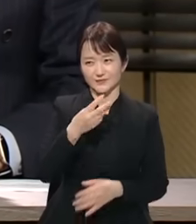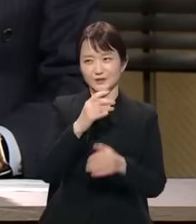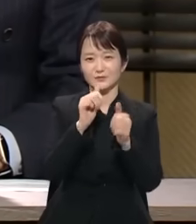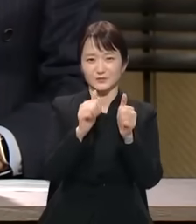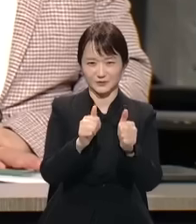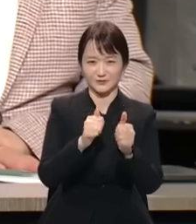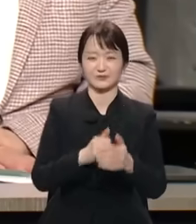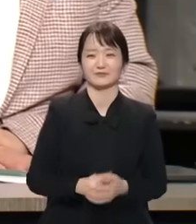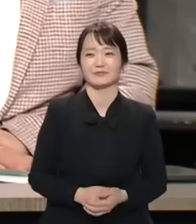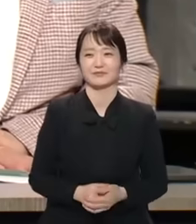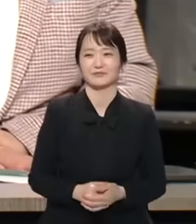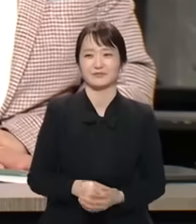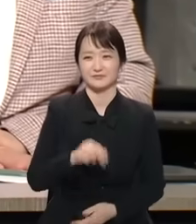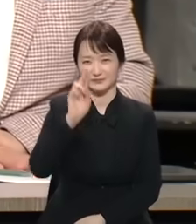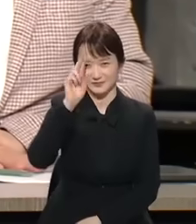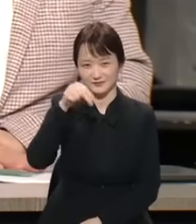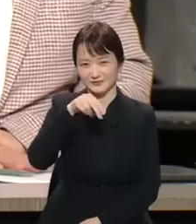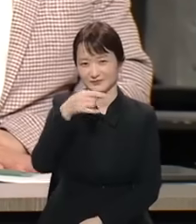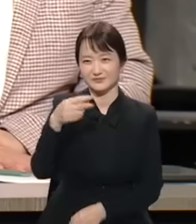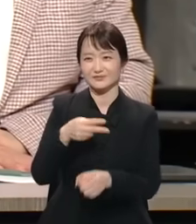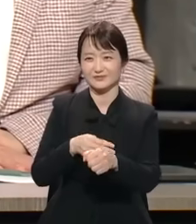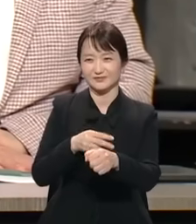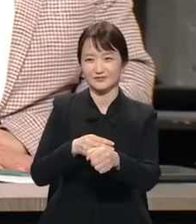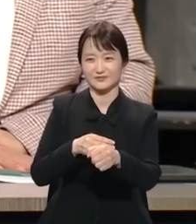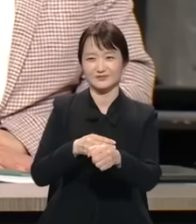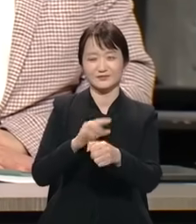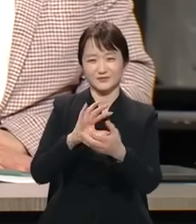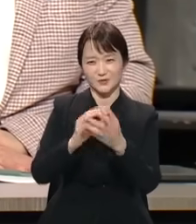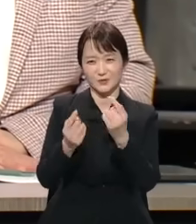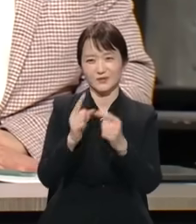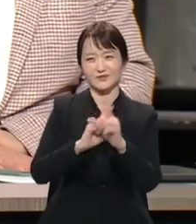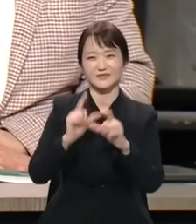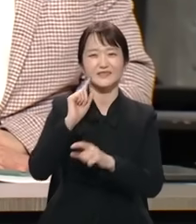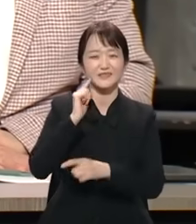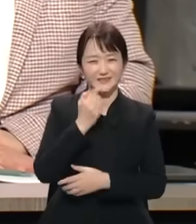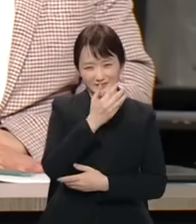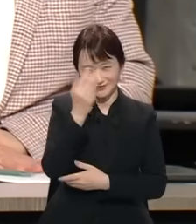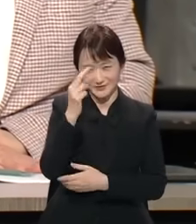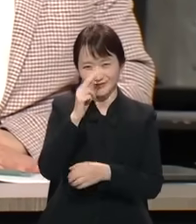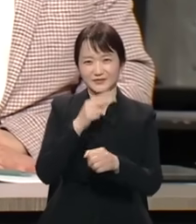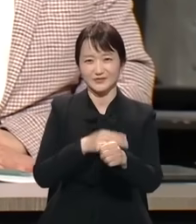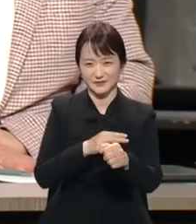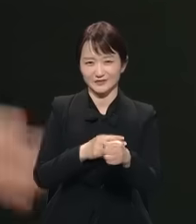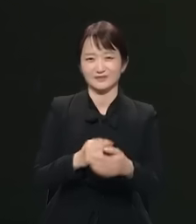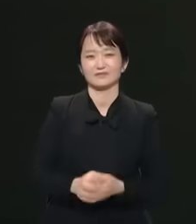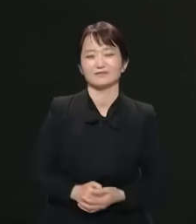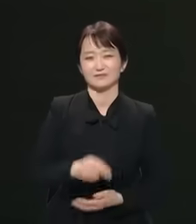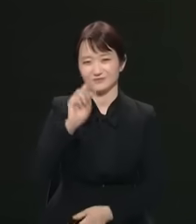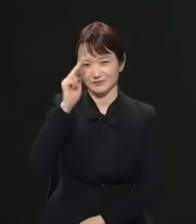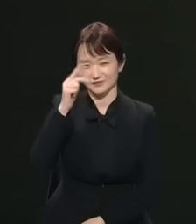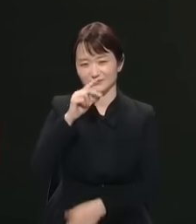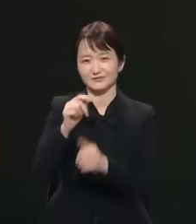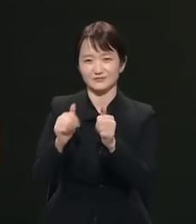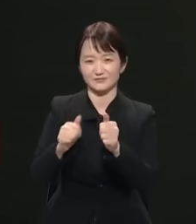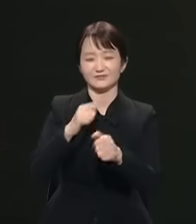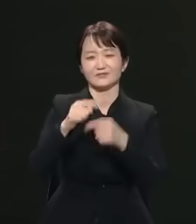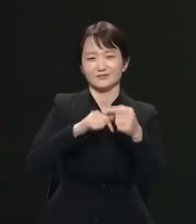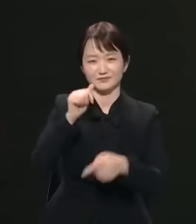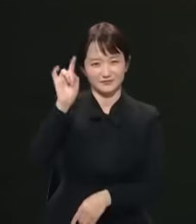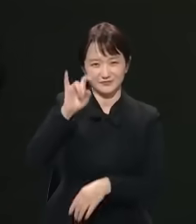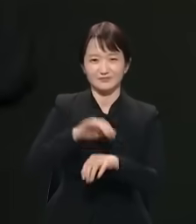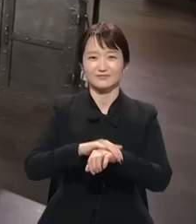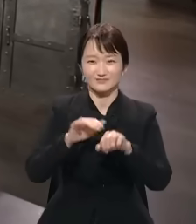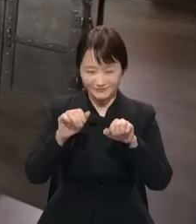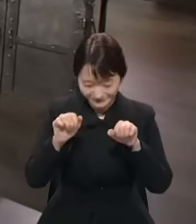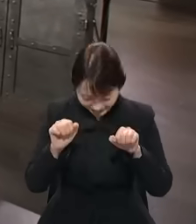변호사, 벚꽃보다 아름다운 박상희 한국 열린 사이버대 교수, 박지훈 변호사, 그리고 박준혜 수어 선생님 나오셨네요.